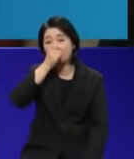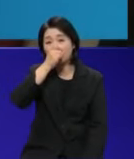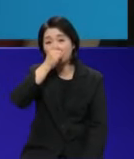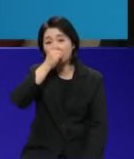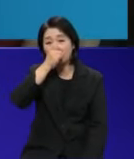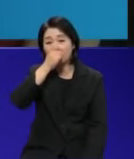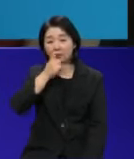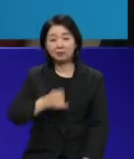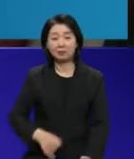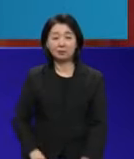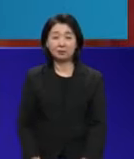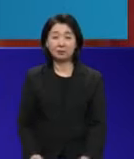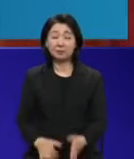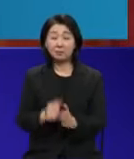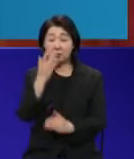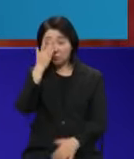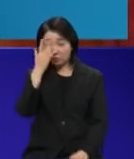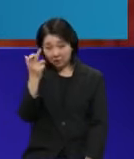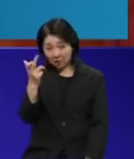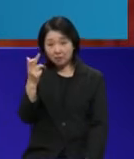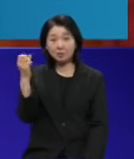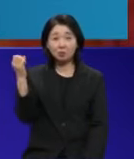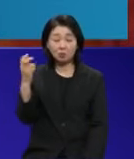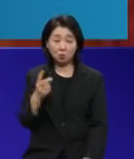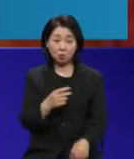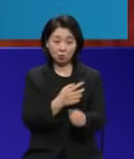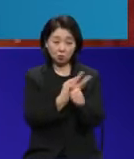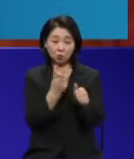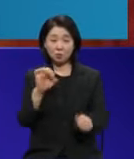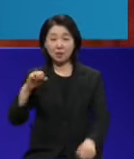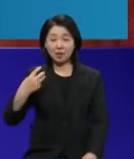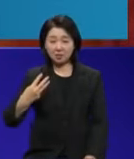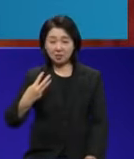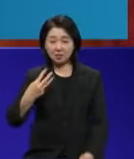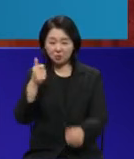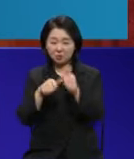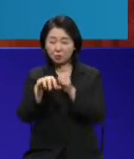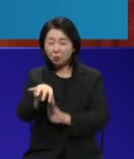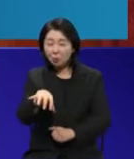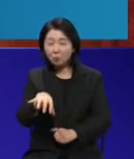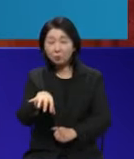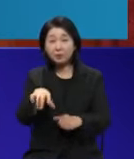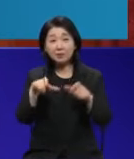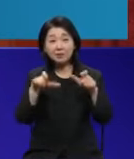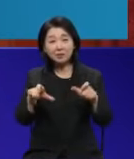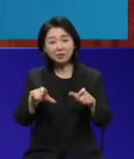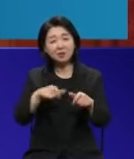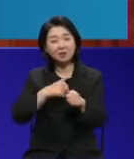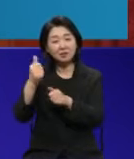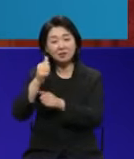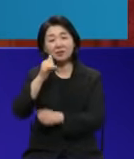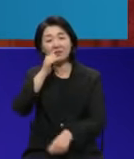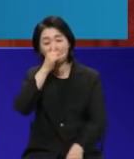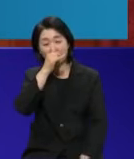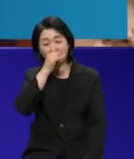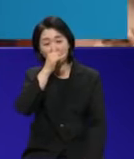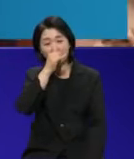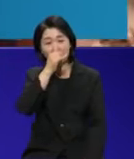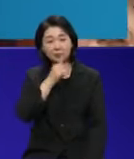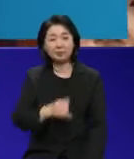상황인데다가 또 용산이나 아니면 뭐 동작을이나 굉장히 격전지로 봤던 지역에서도 좀 승리를 가져온 측면이